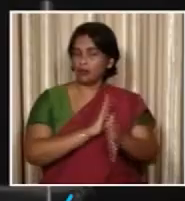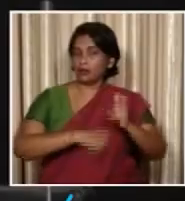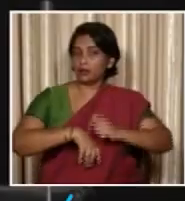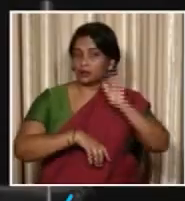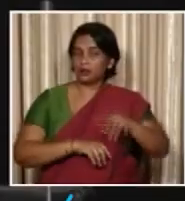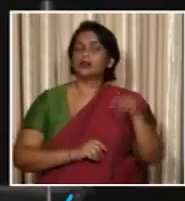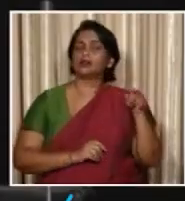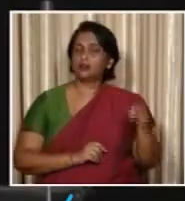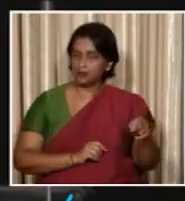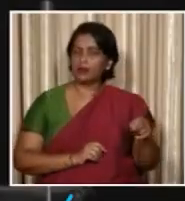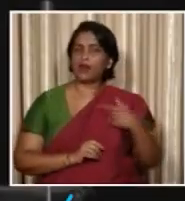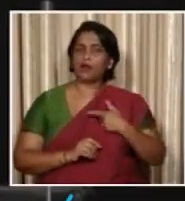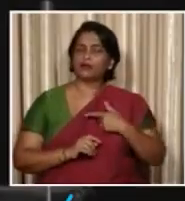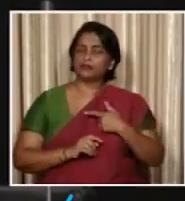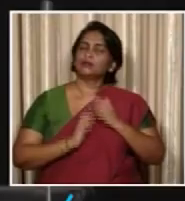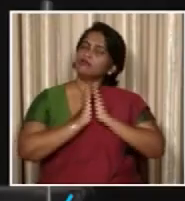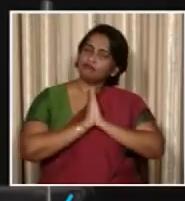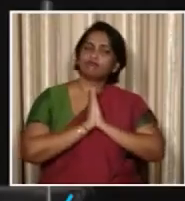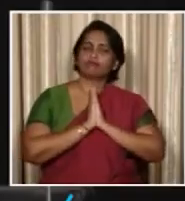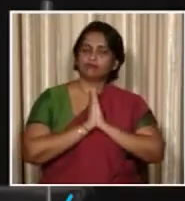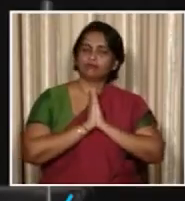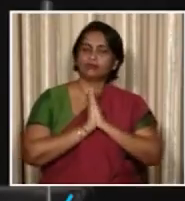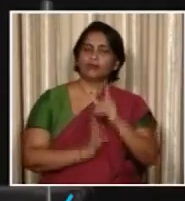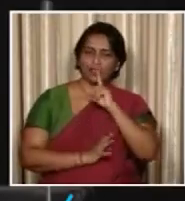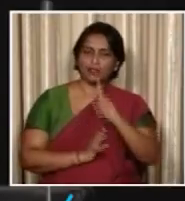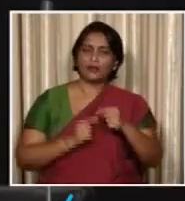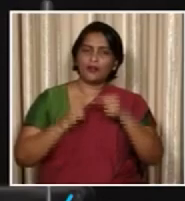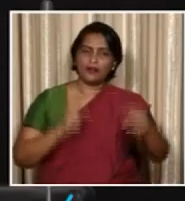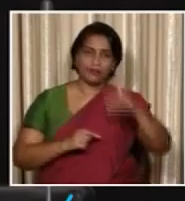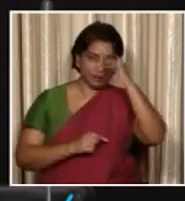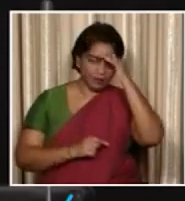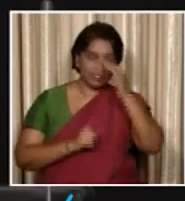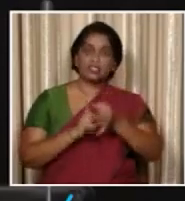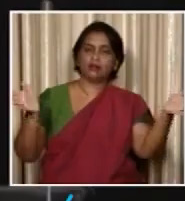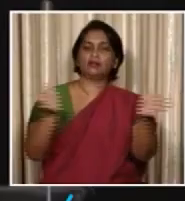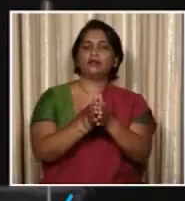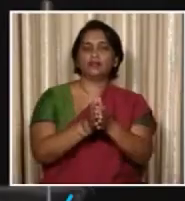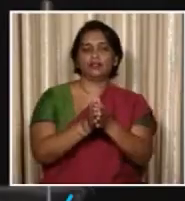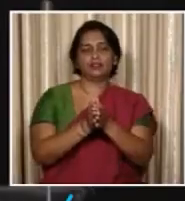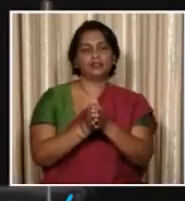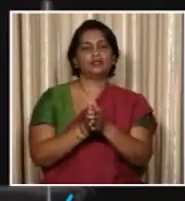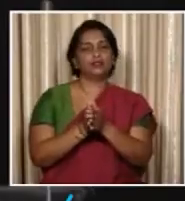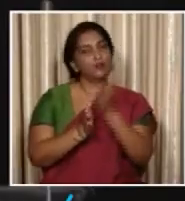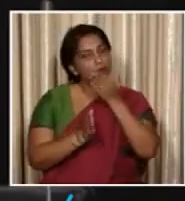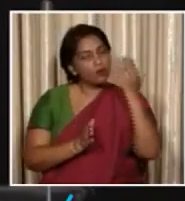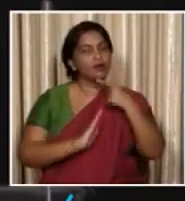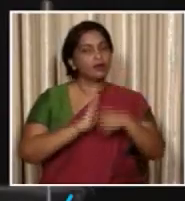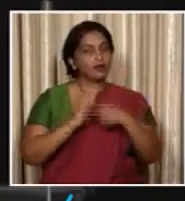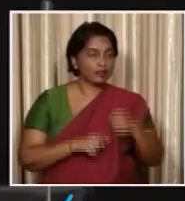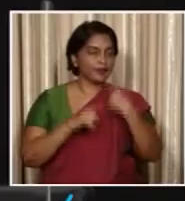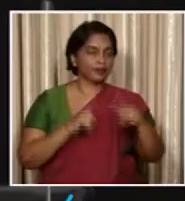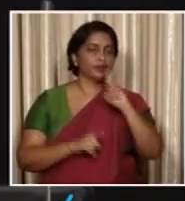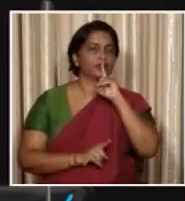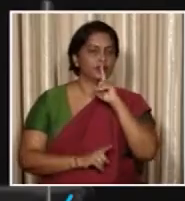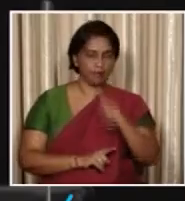නැහැ. මම අත් දෙක එකතු කරලා ඉල්ලනවා පුළුවන් නම් විපක්ෂ නායකතුමාටයි ජනාධිපතිතුමාටයි එකතු වෙන්න. පුළුවන් නම් මේ රටේ මේ කණ්ඩායම් දෙක එකතු